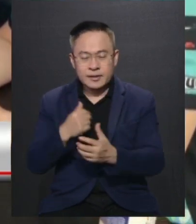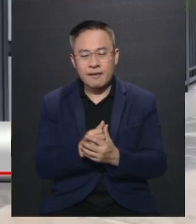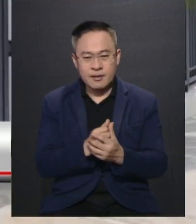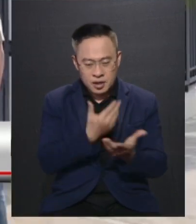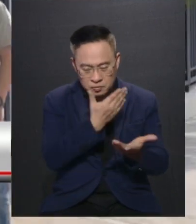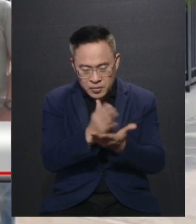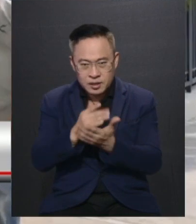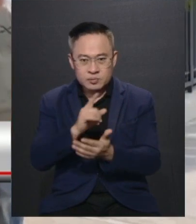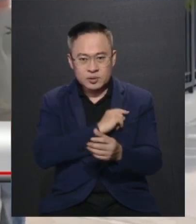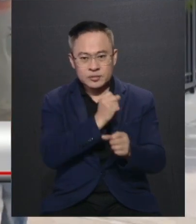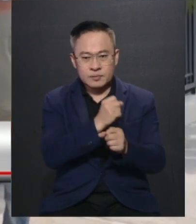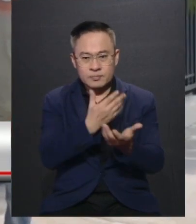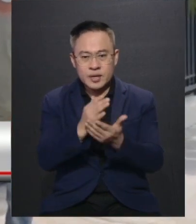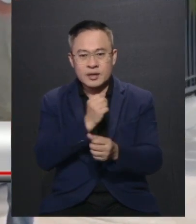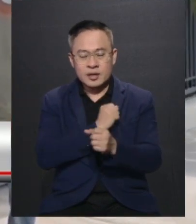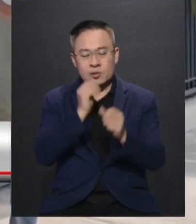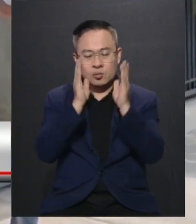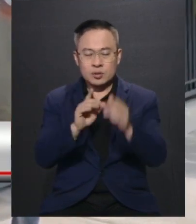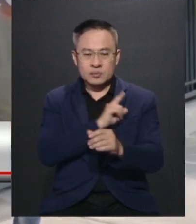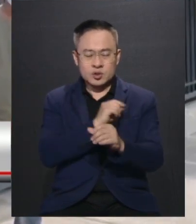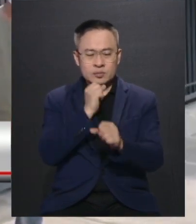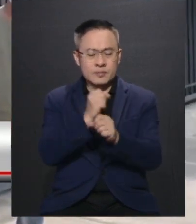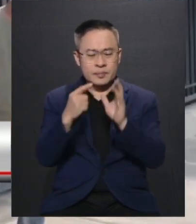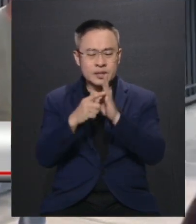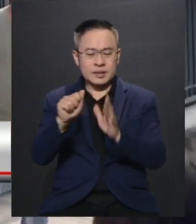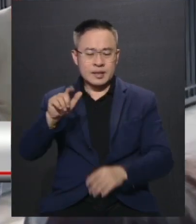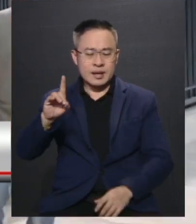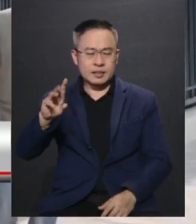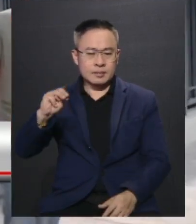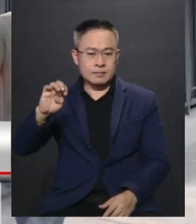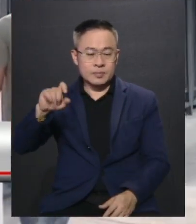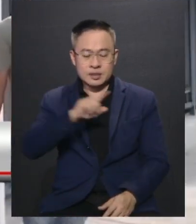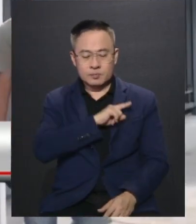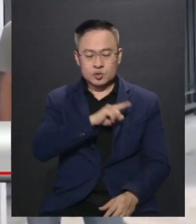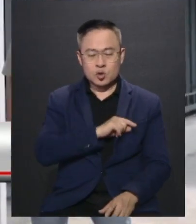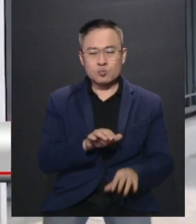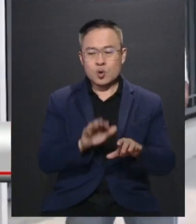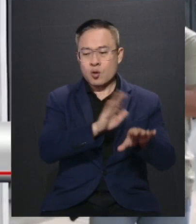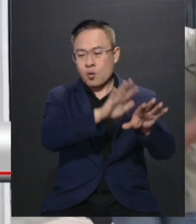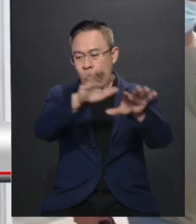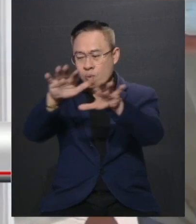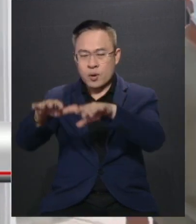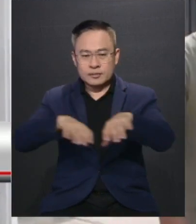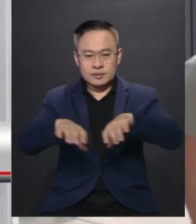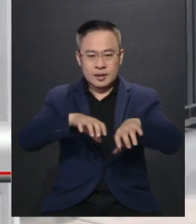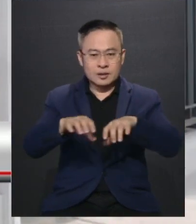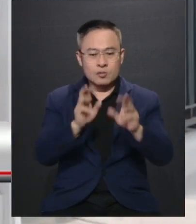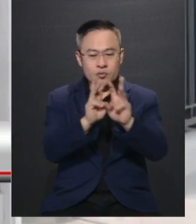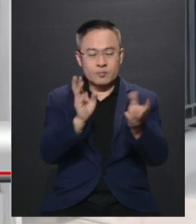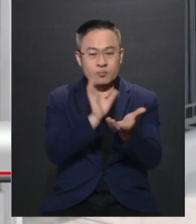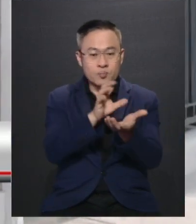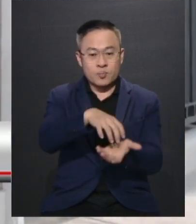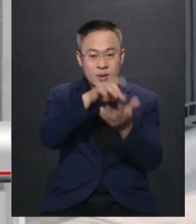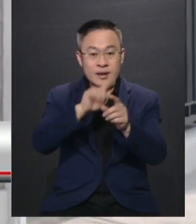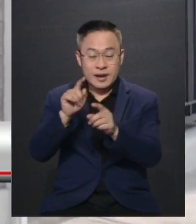ที่กันทำมีทั้งเป็นกลุ่มแอดมินชักชวนกลุ่มบัญชีม้าแล้วก็ทำหน้าที่ด้านการเงินโดยมียอดเงินหมุ